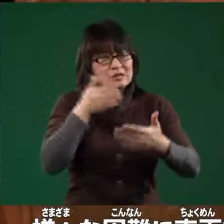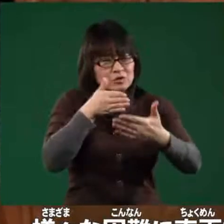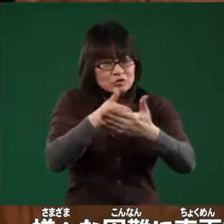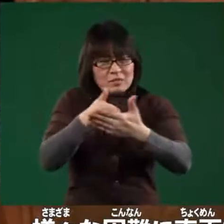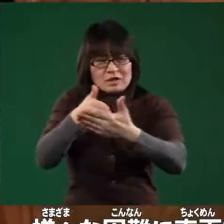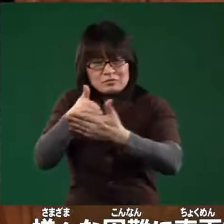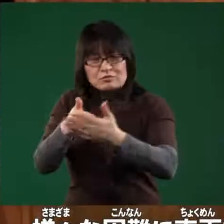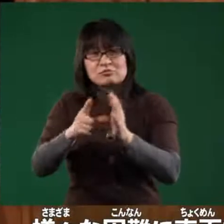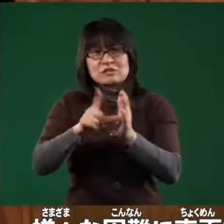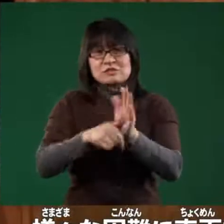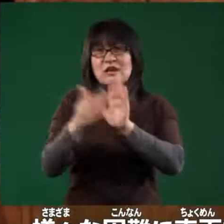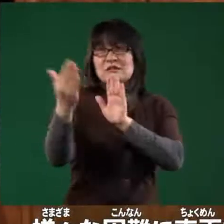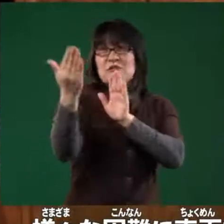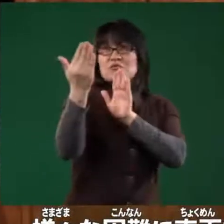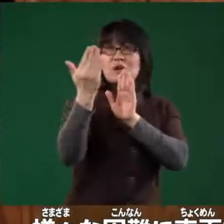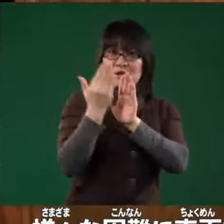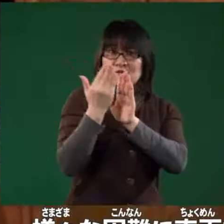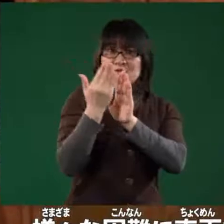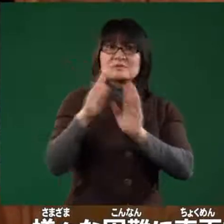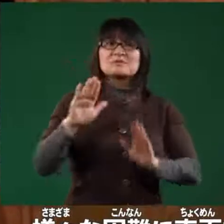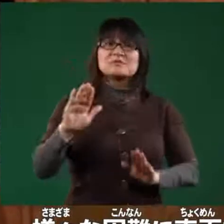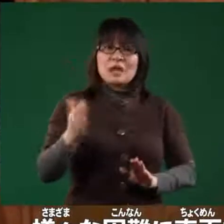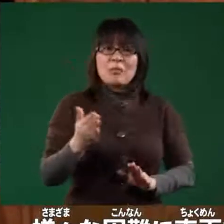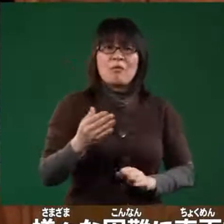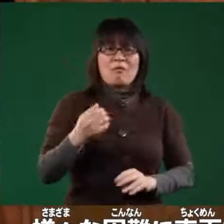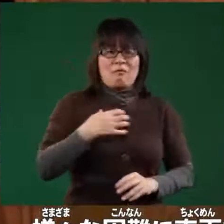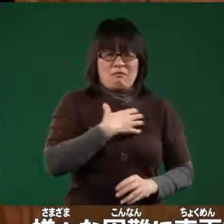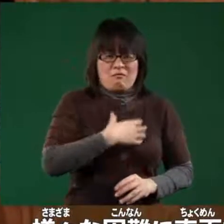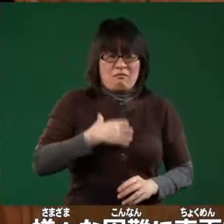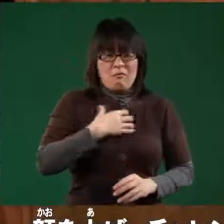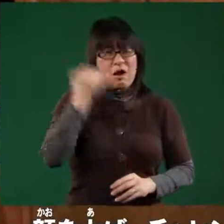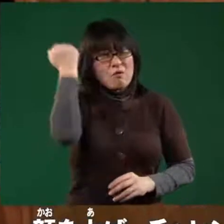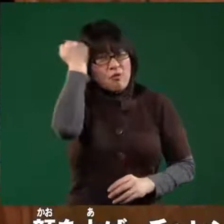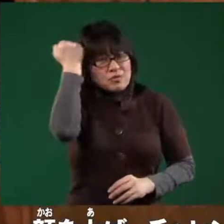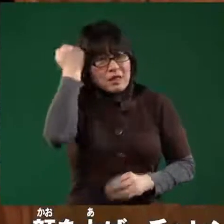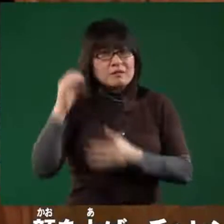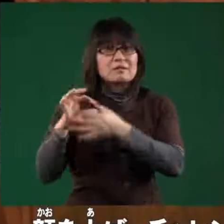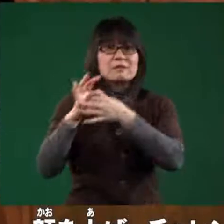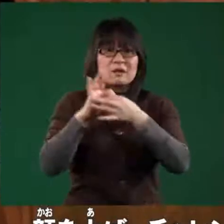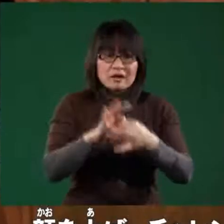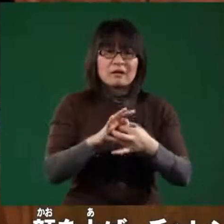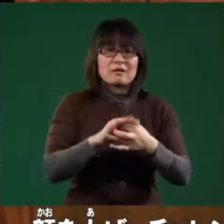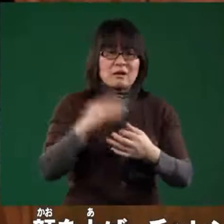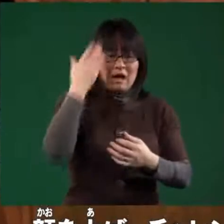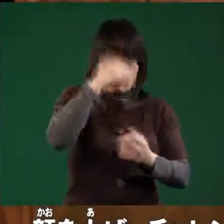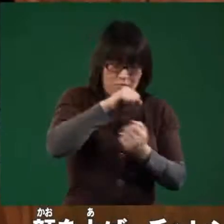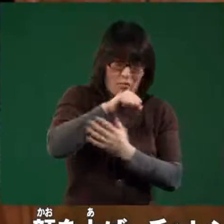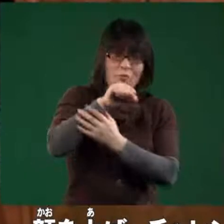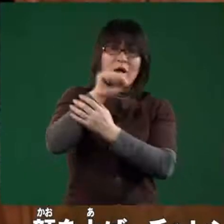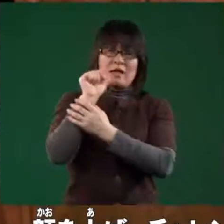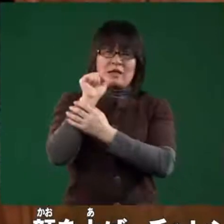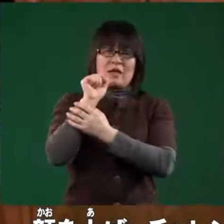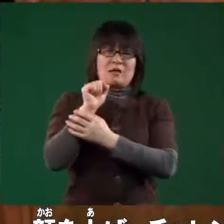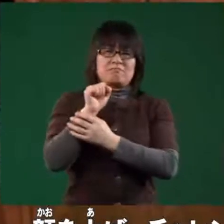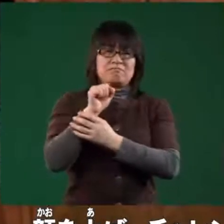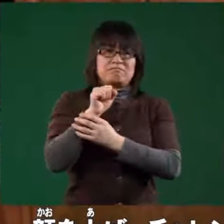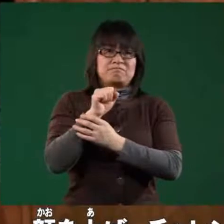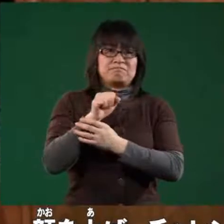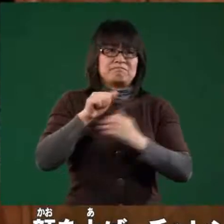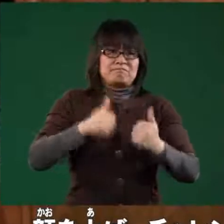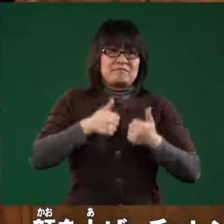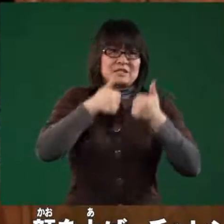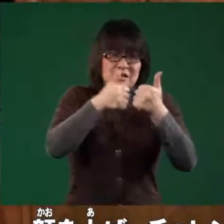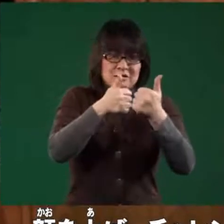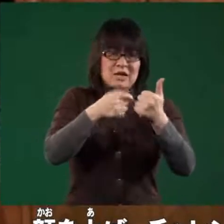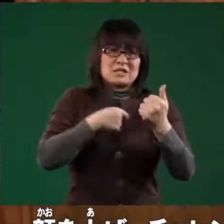えます。しかし困難であるからこそ顔を上げ、チャレンジをし、自らの手で未